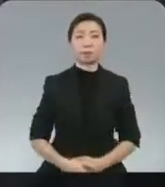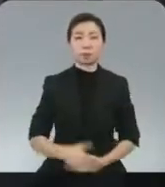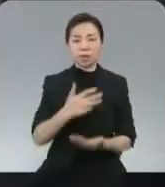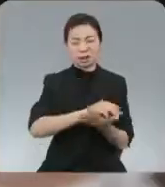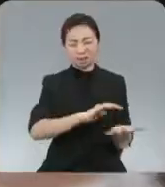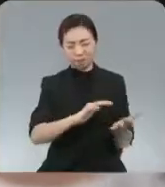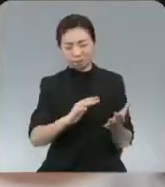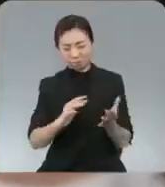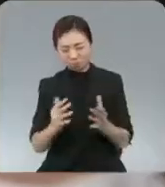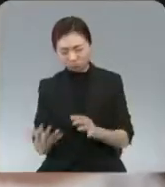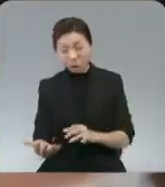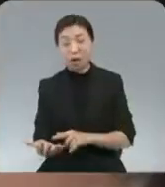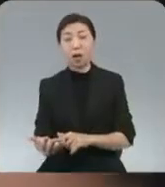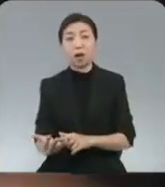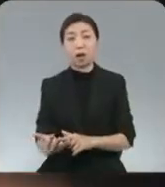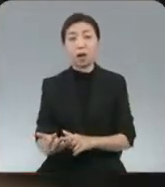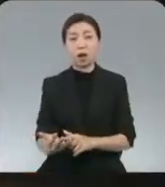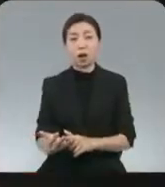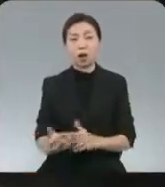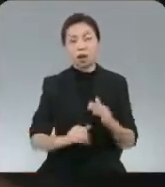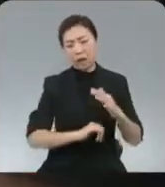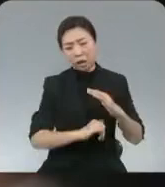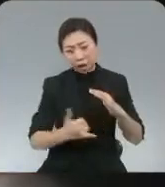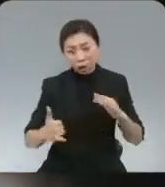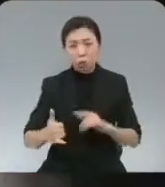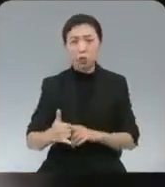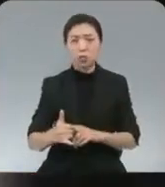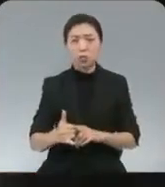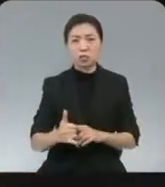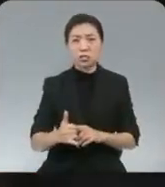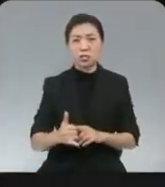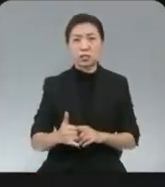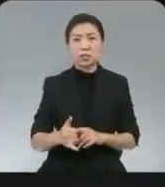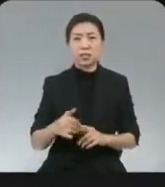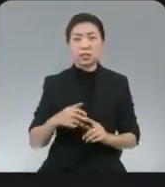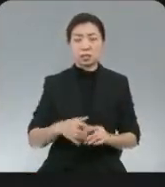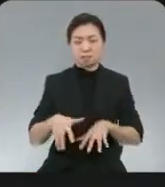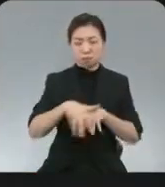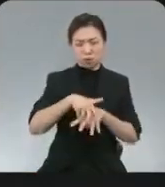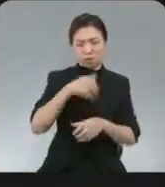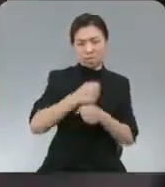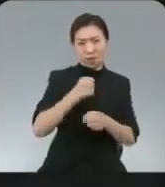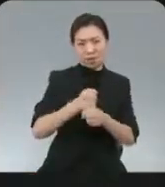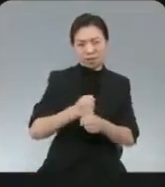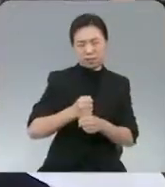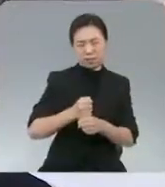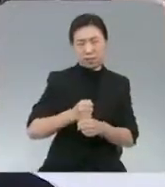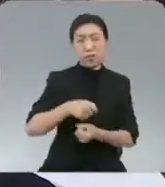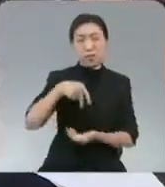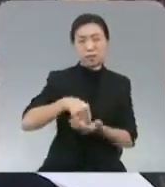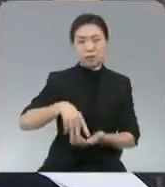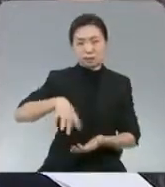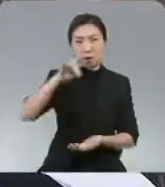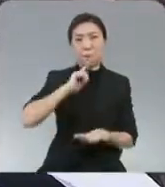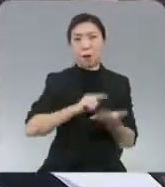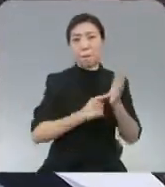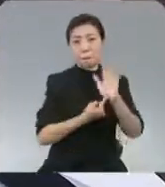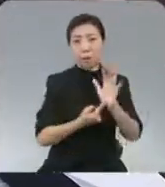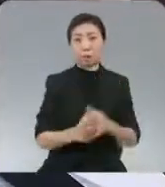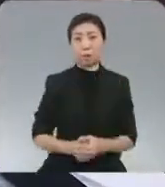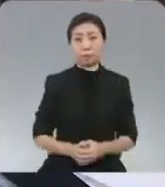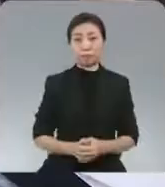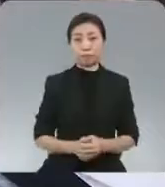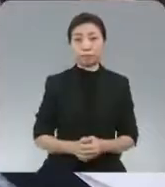các gia quyến của 65 nạn nhân thiệt mạng trong thảm họa sẫm đạp tại khu phố yte One tối ngày 28 tháng 11 đã ra tuyên bố về việc